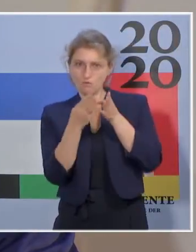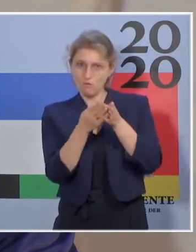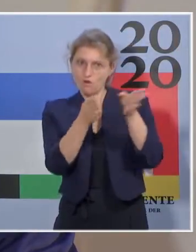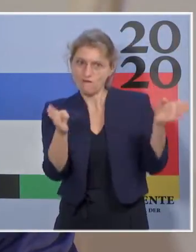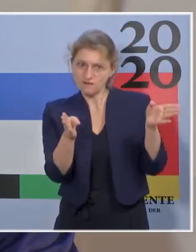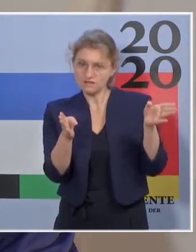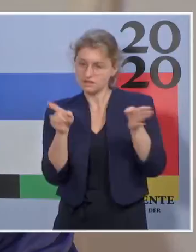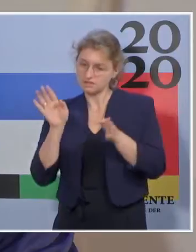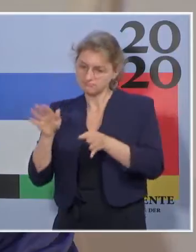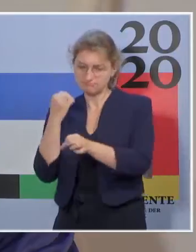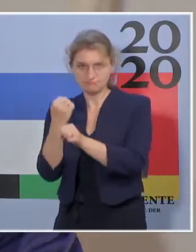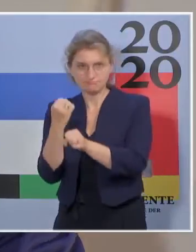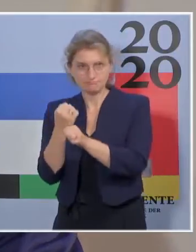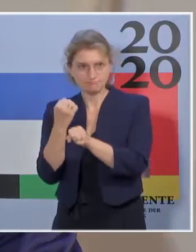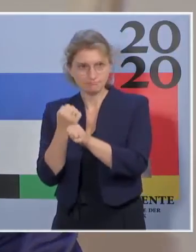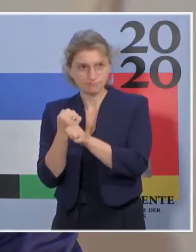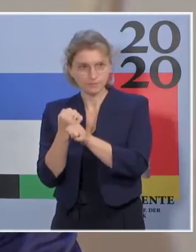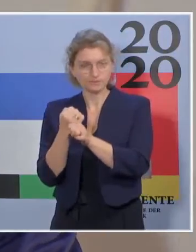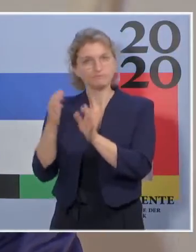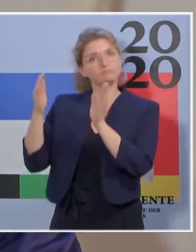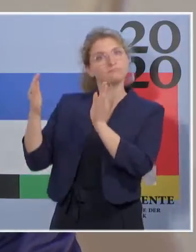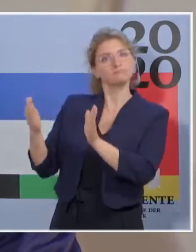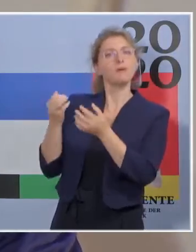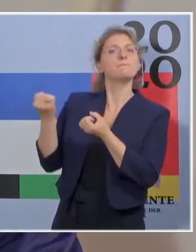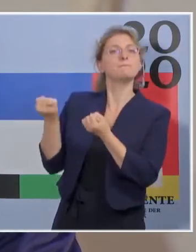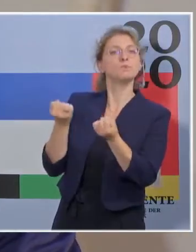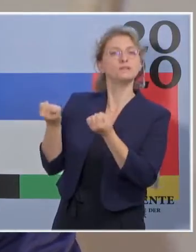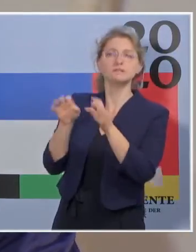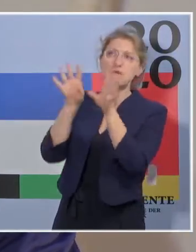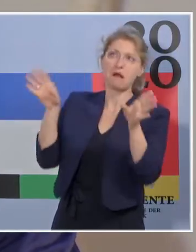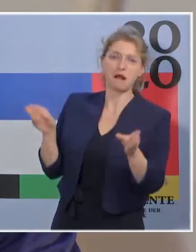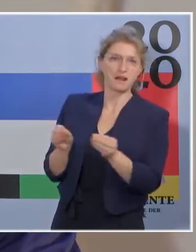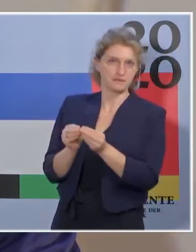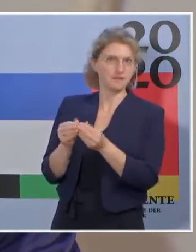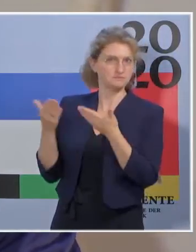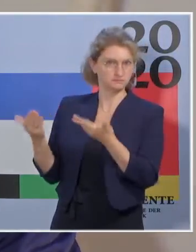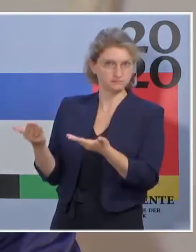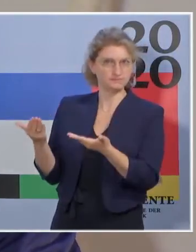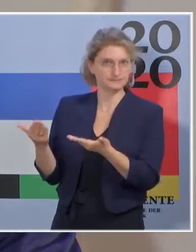tagtäglichen Arbeiten, das ist die Politik im Allgemeinen,